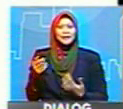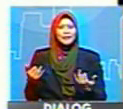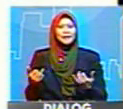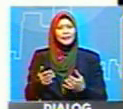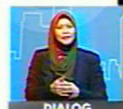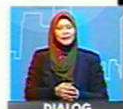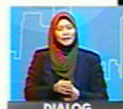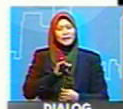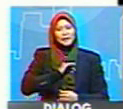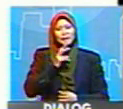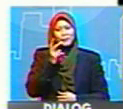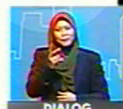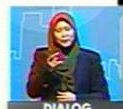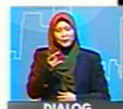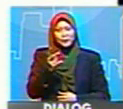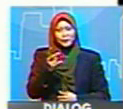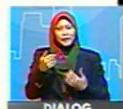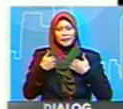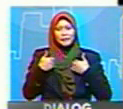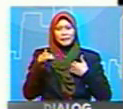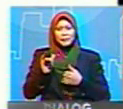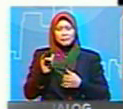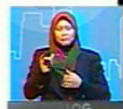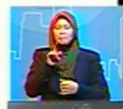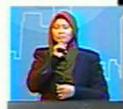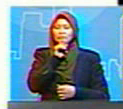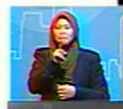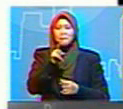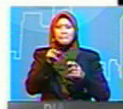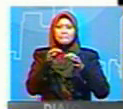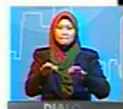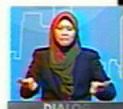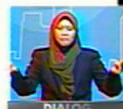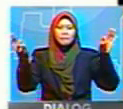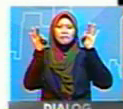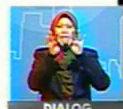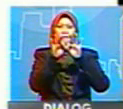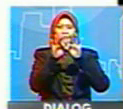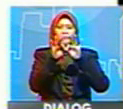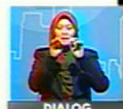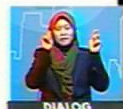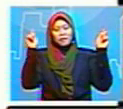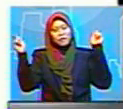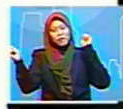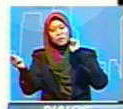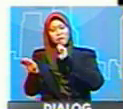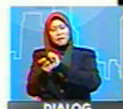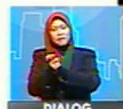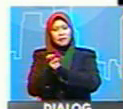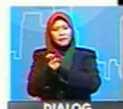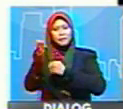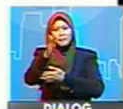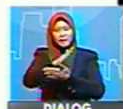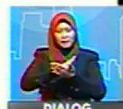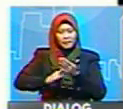Datuk Seri Saya melihat juga satu Bumbung yang besar sebenarnya yang perlu diberikan perhatian adalah transformasi sektor